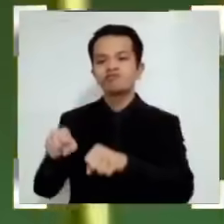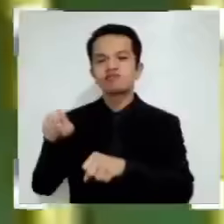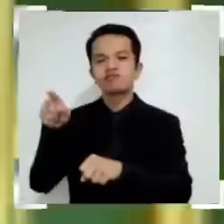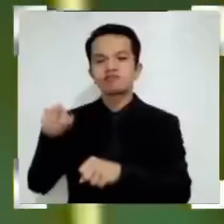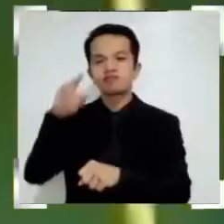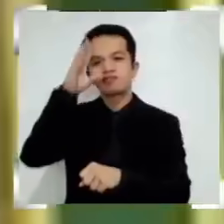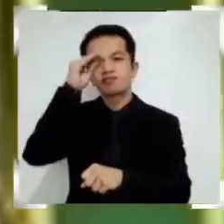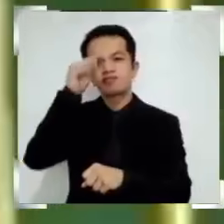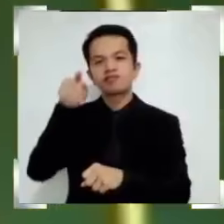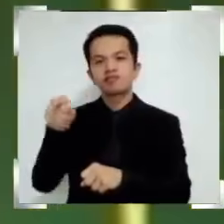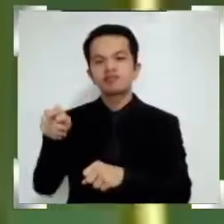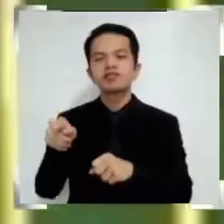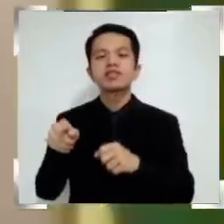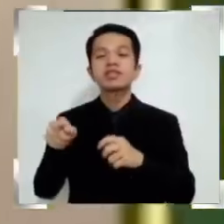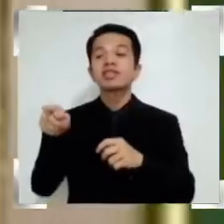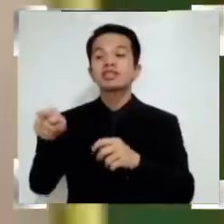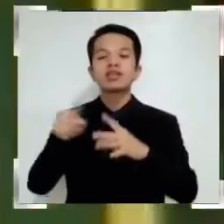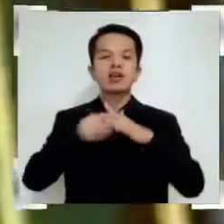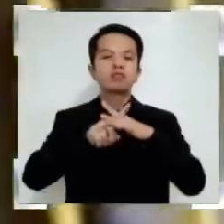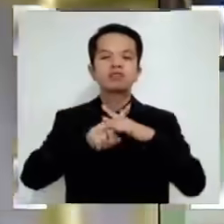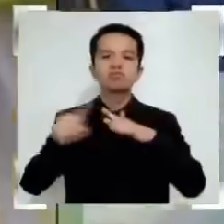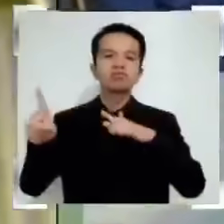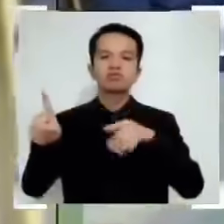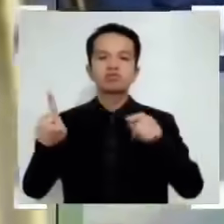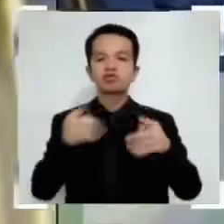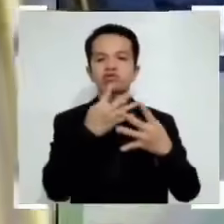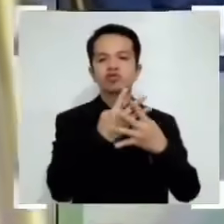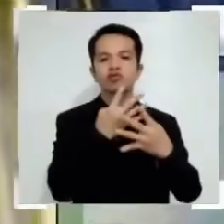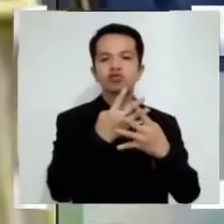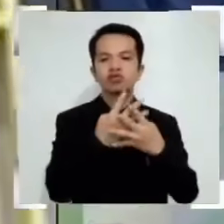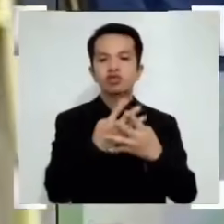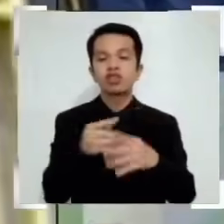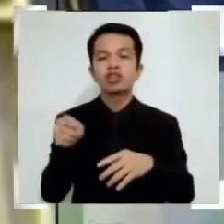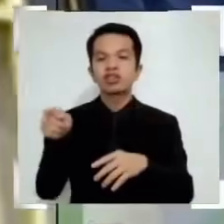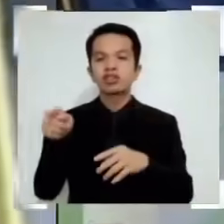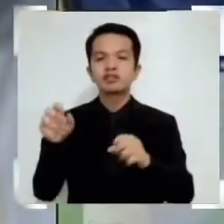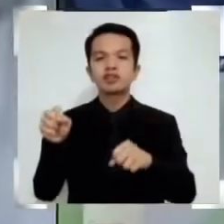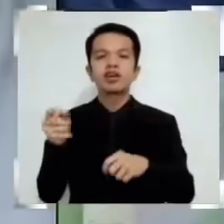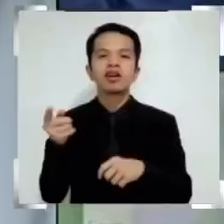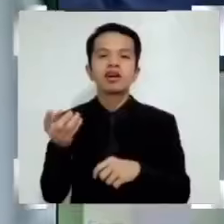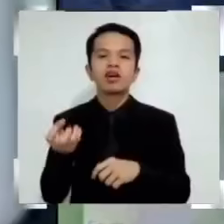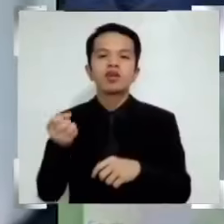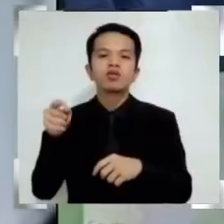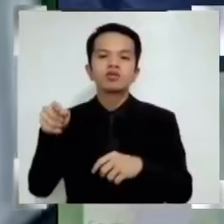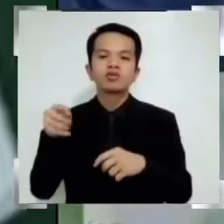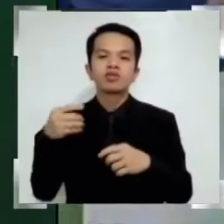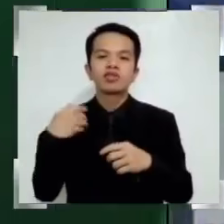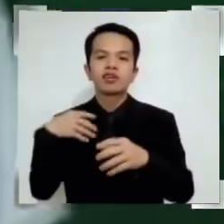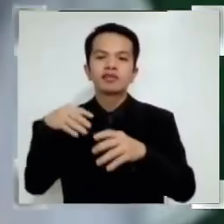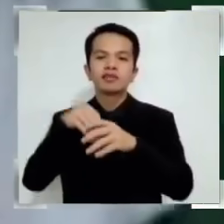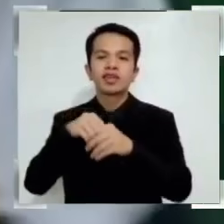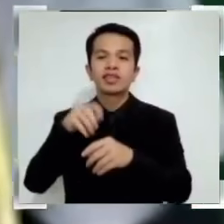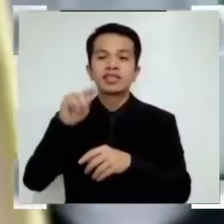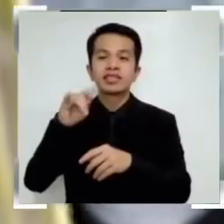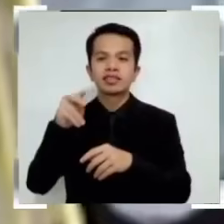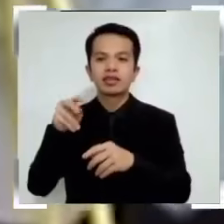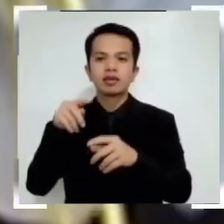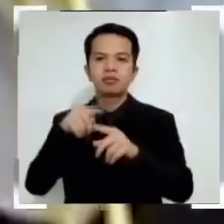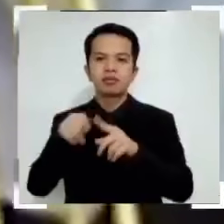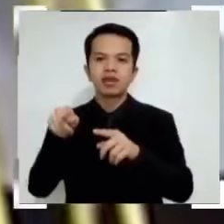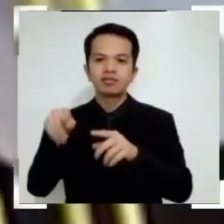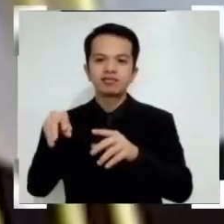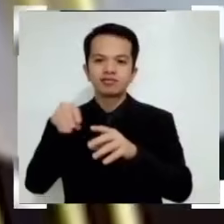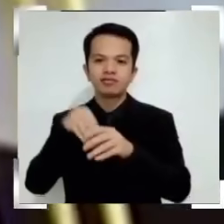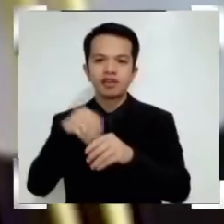na nawala noong July 15 at pinaghinalaan pang may-ari ng butong nakita sa septic tank pero sa manok lang pala. Dahil sa team sa